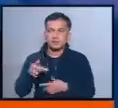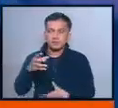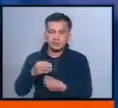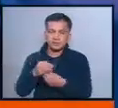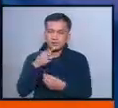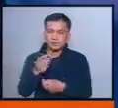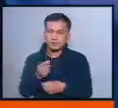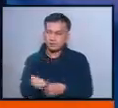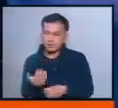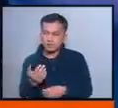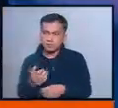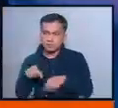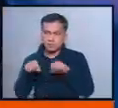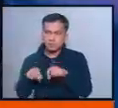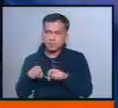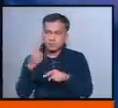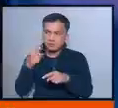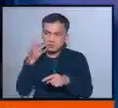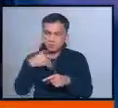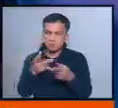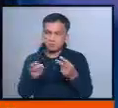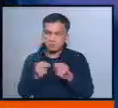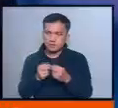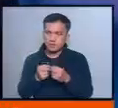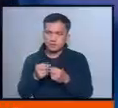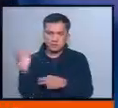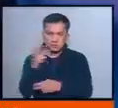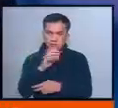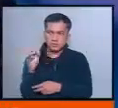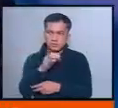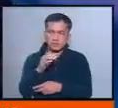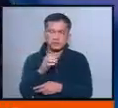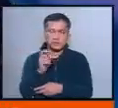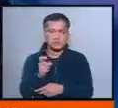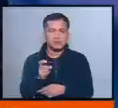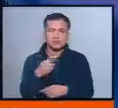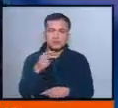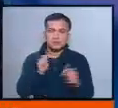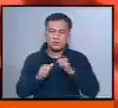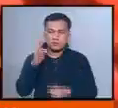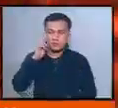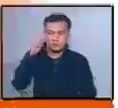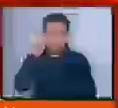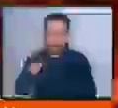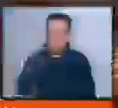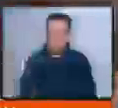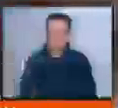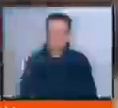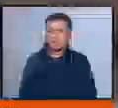mga naniningil na raw sa mga tindera para sa mas magandang pwesto pagsapit ng Christmas rush. Umaaksyon si Romel Lopez.